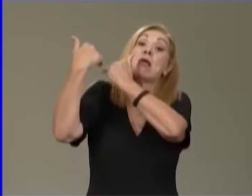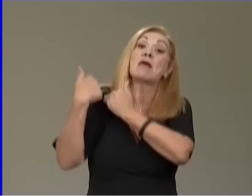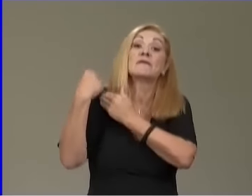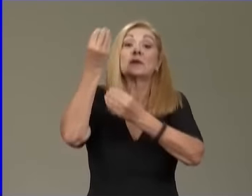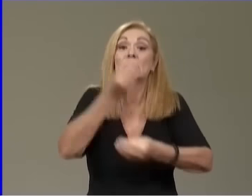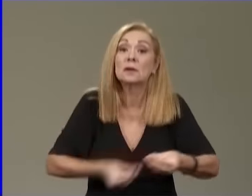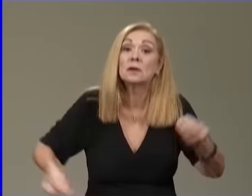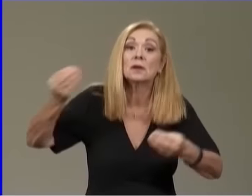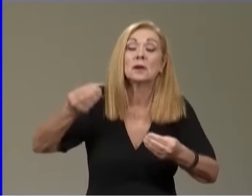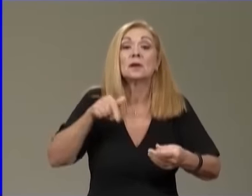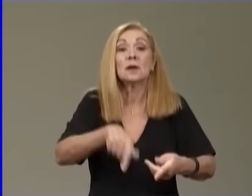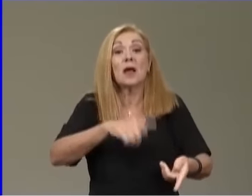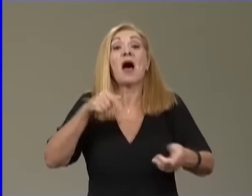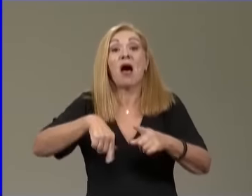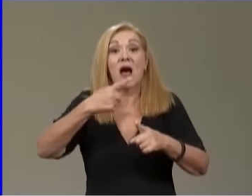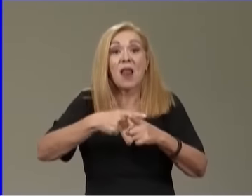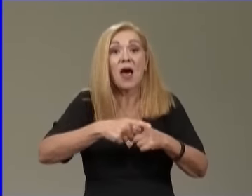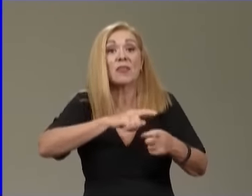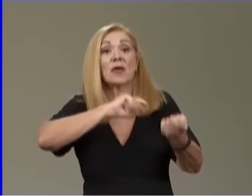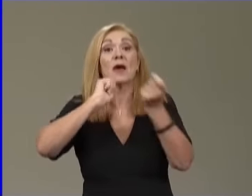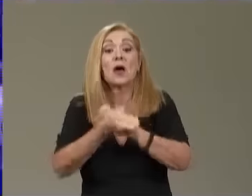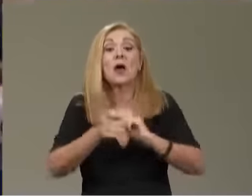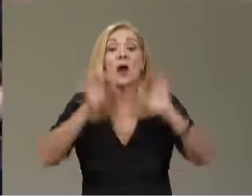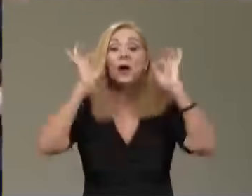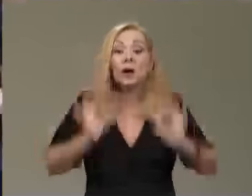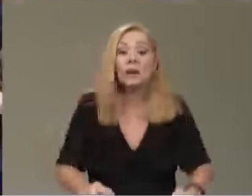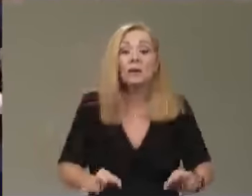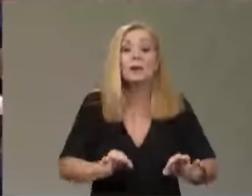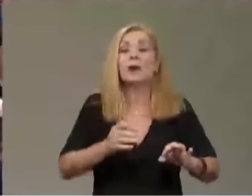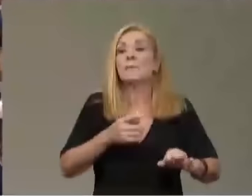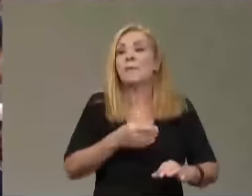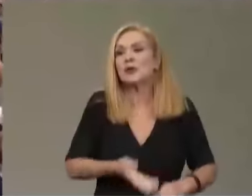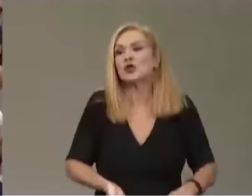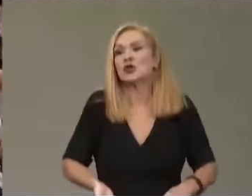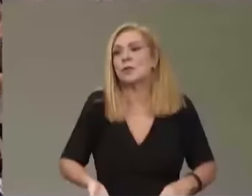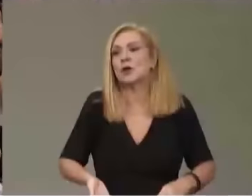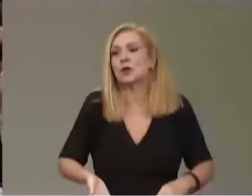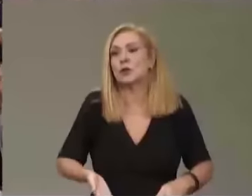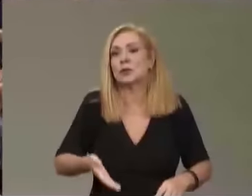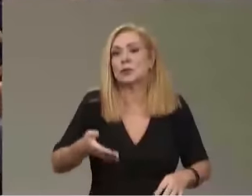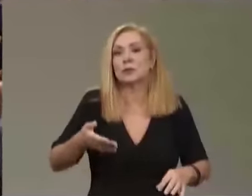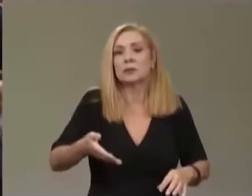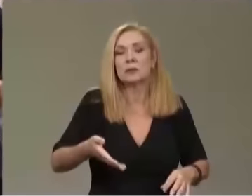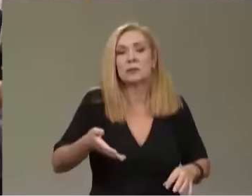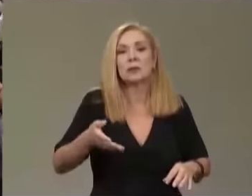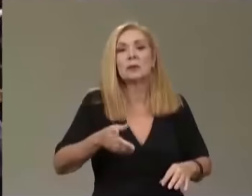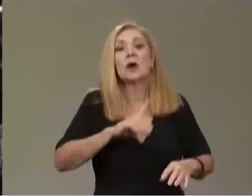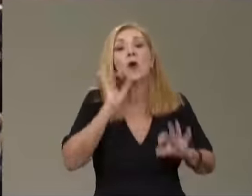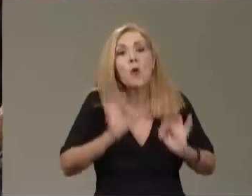στην ανασυγκρότηση της πατρίδας, όπως άλλωστε το έκαναν όλοι οι μεγάλοι ευεργέτες του παρελθόντος.